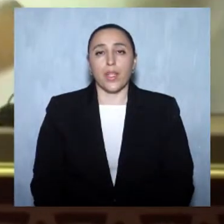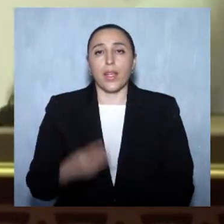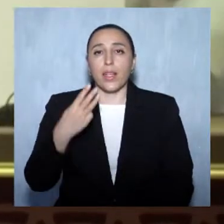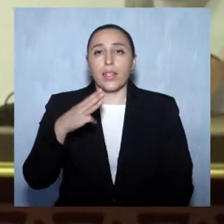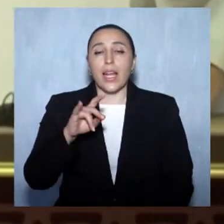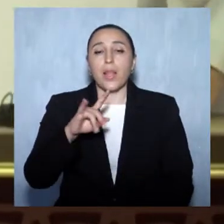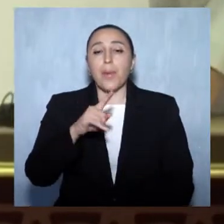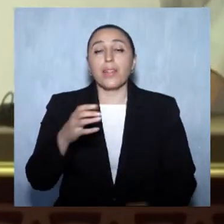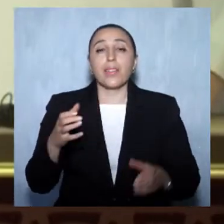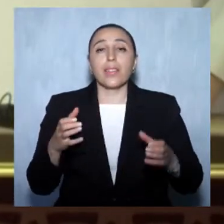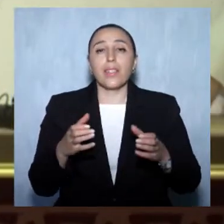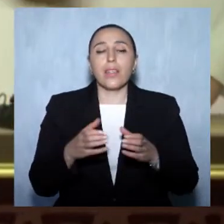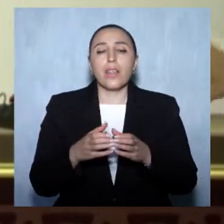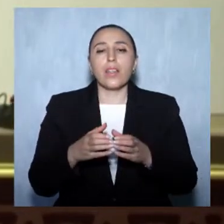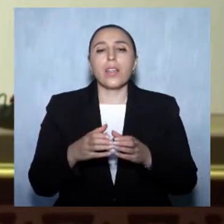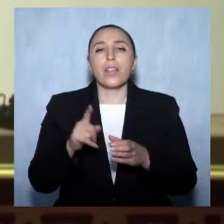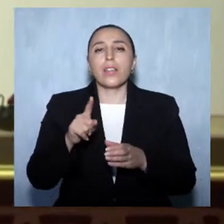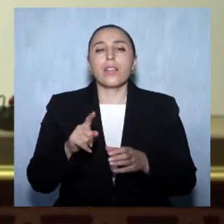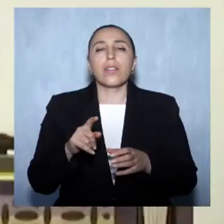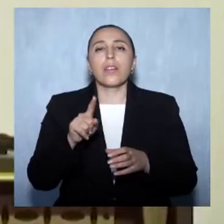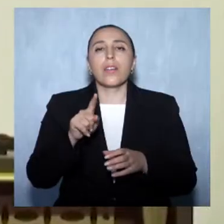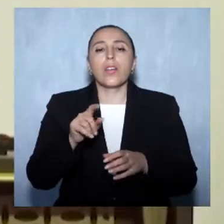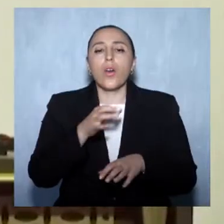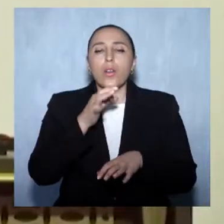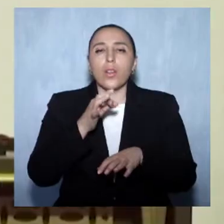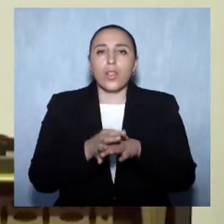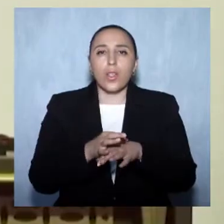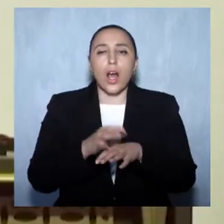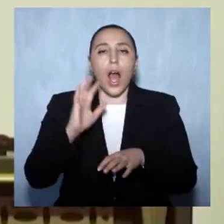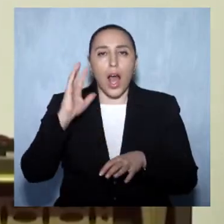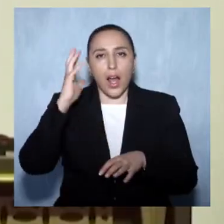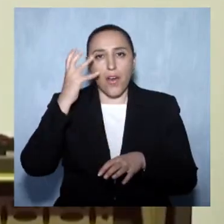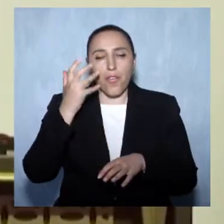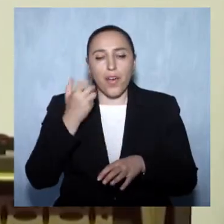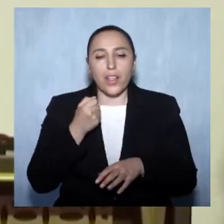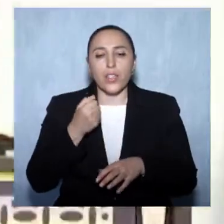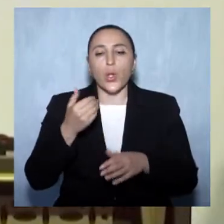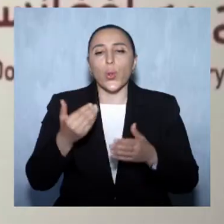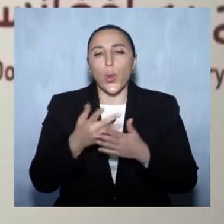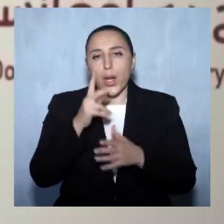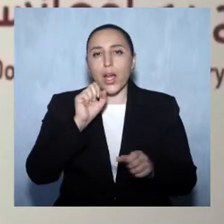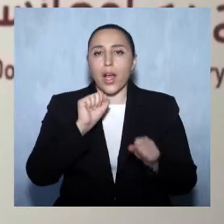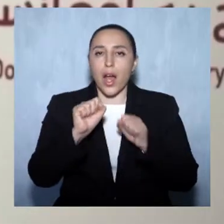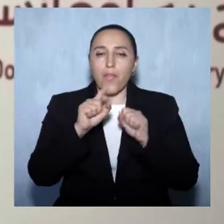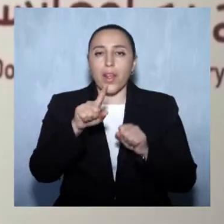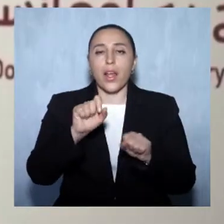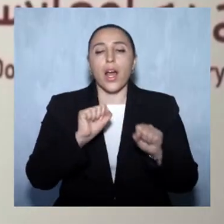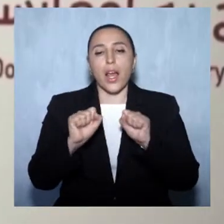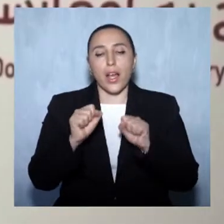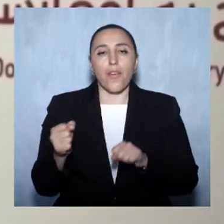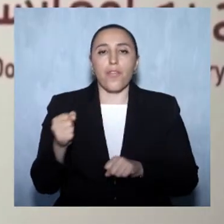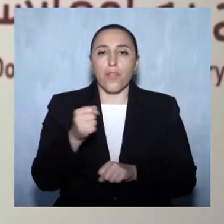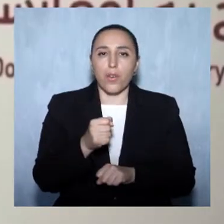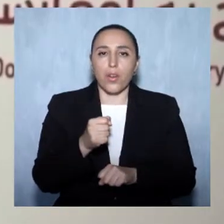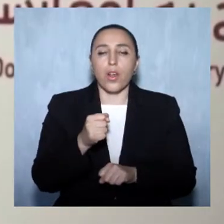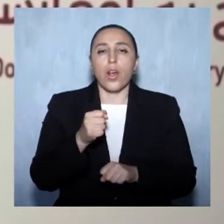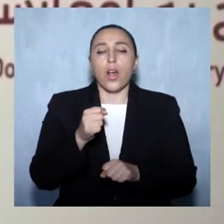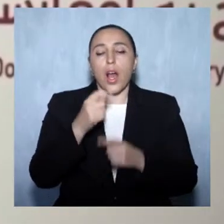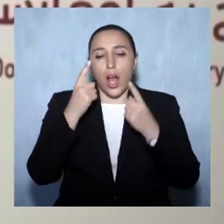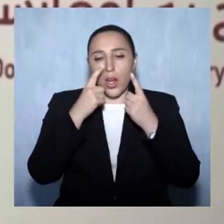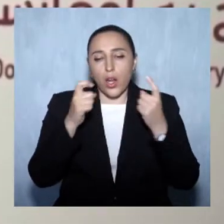Թալիբան շարժման համահիմնադիր Մոլա Բարադարը կստանձնի Աֆղանստանի նոր ձևավորվող կառավարության ղեկավարումը, հաղորդում է